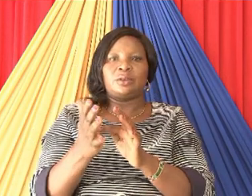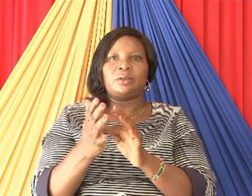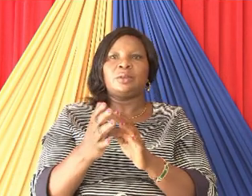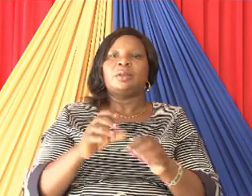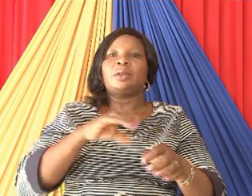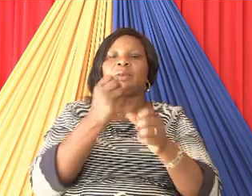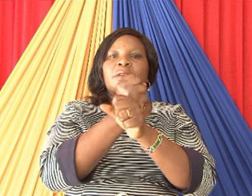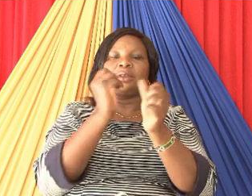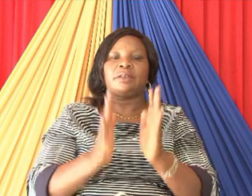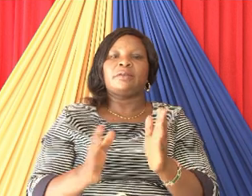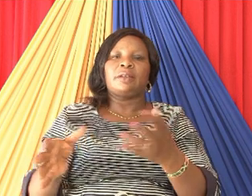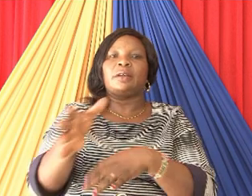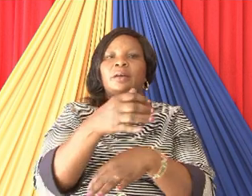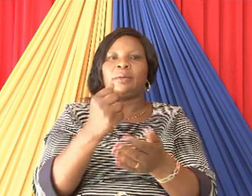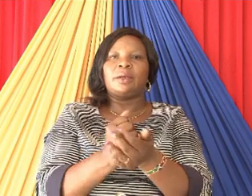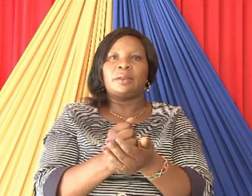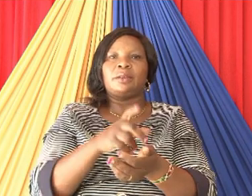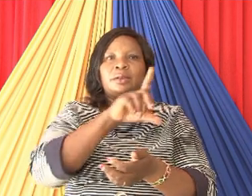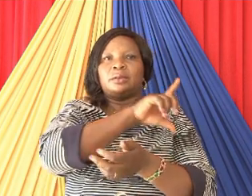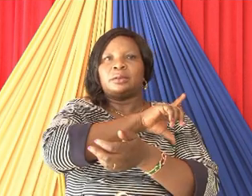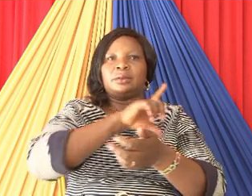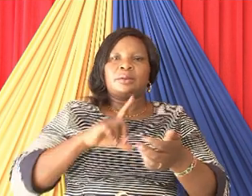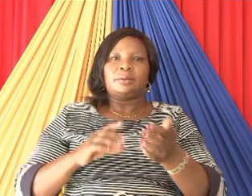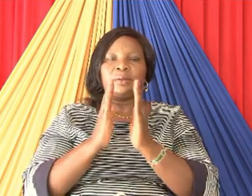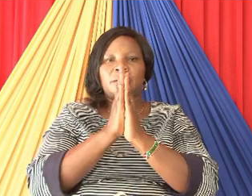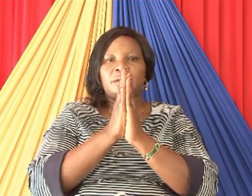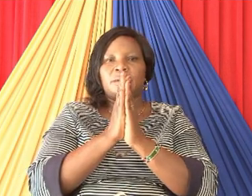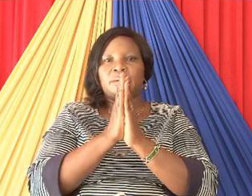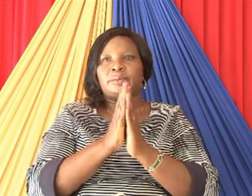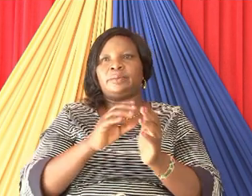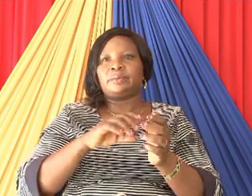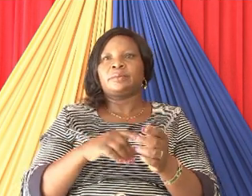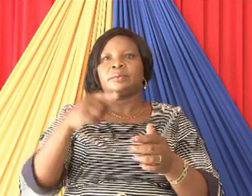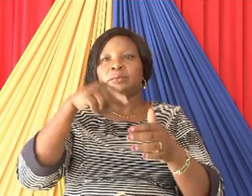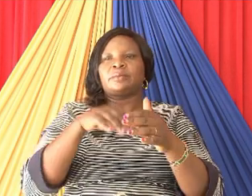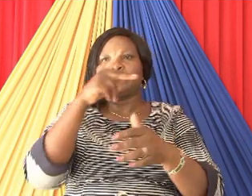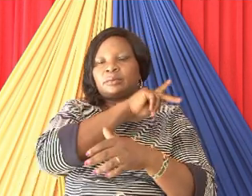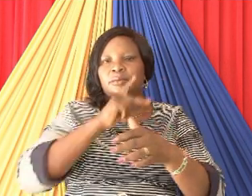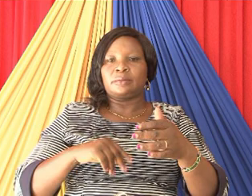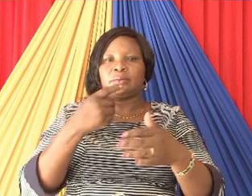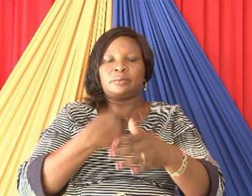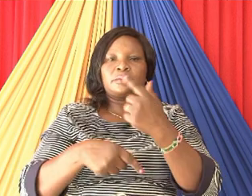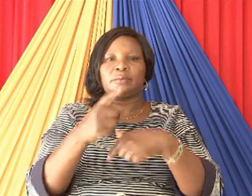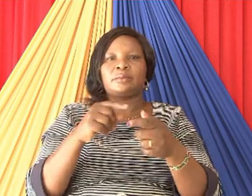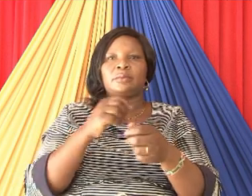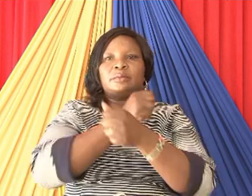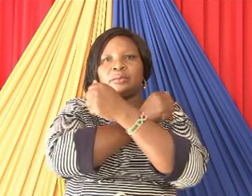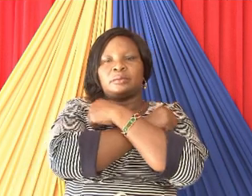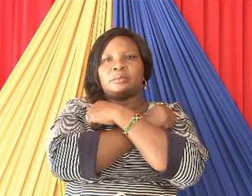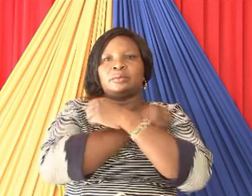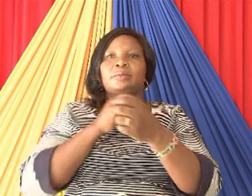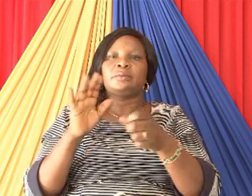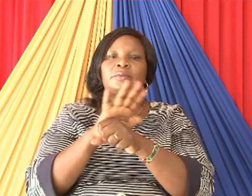Mwokozi wetu. Baba yetu uliye mbinguni, jina lako litukuzwe, ufalme wako uje, mapenzi yako